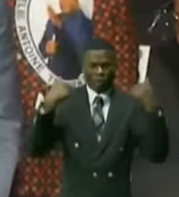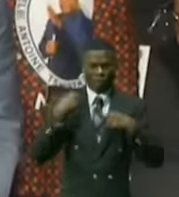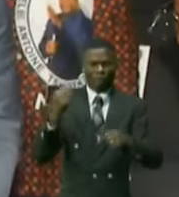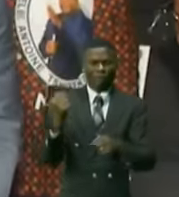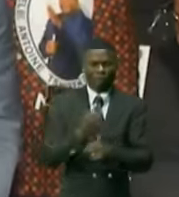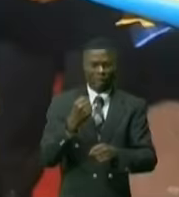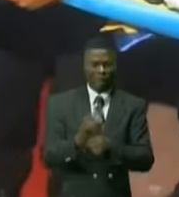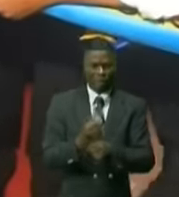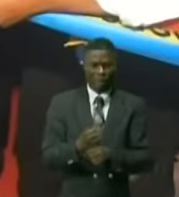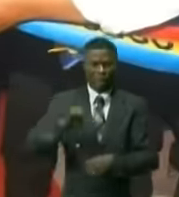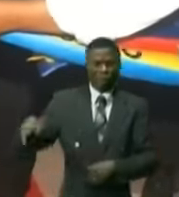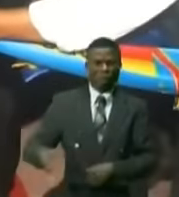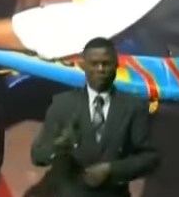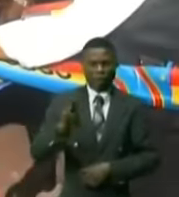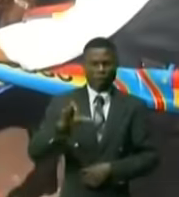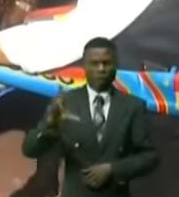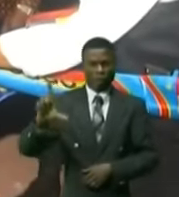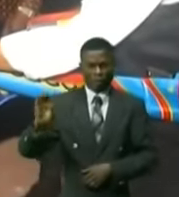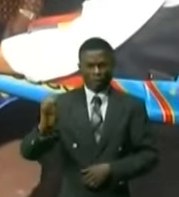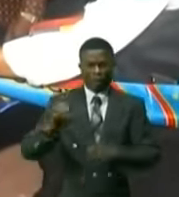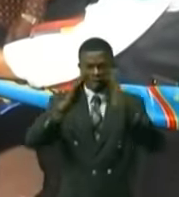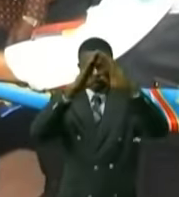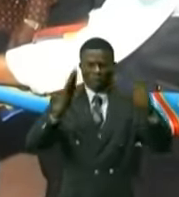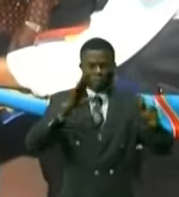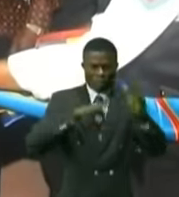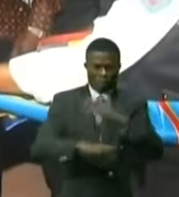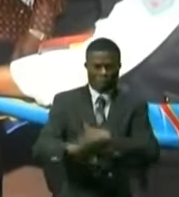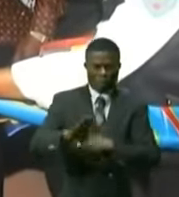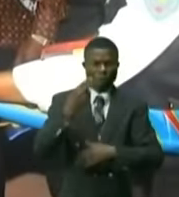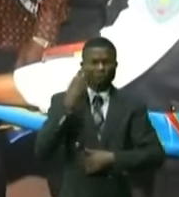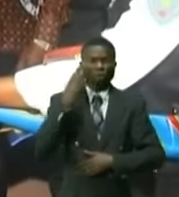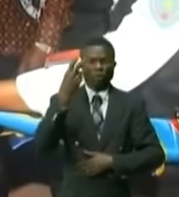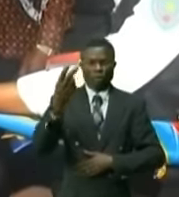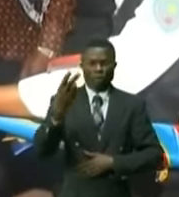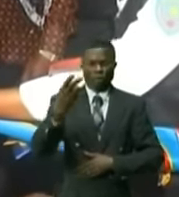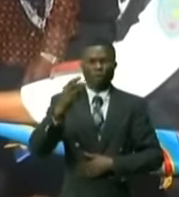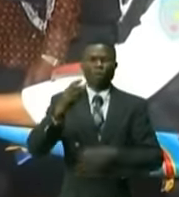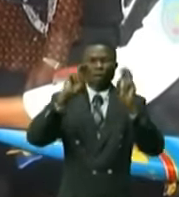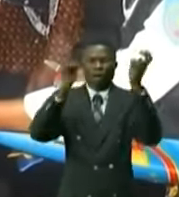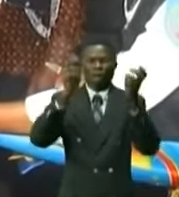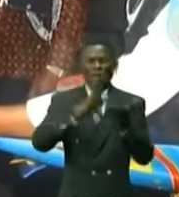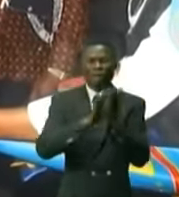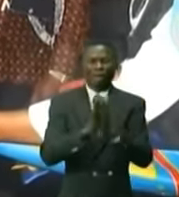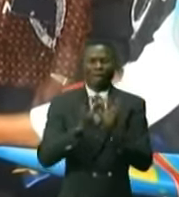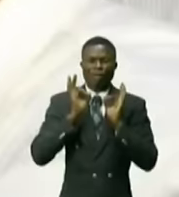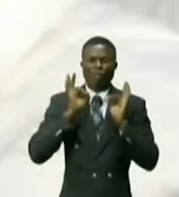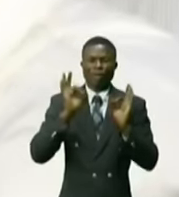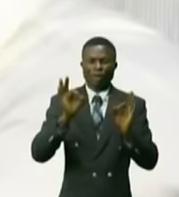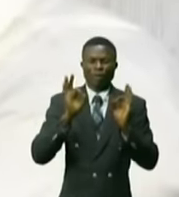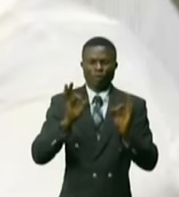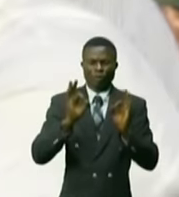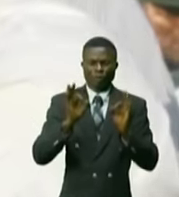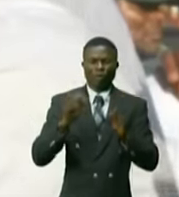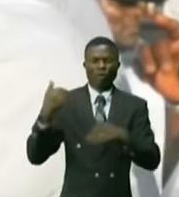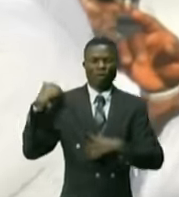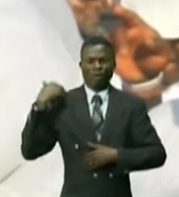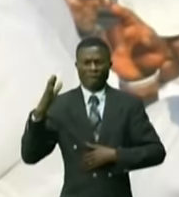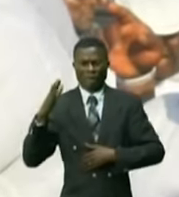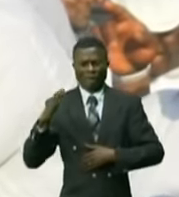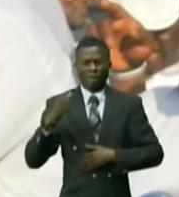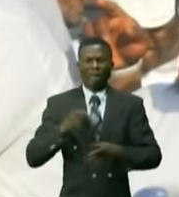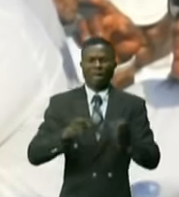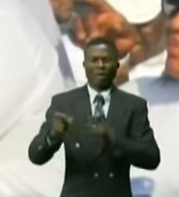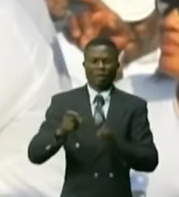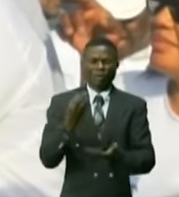Jules Alinguetekei. Une infrastructure qui rentre dans la vision de la modernisation des infrastructures publiques et régie